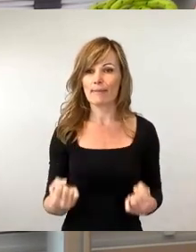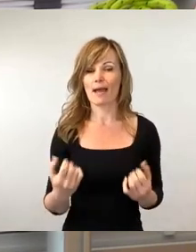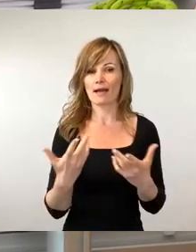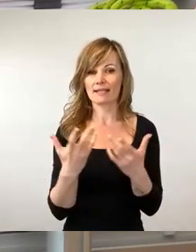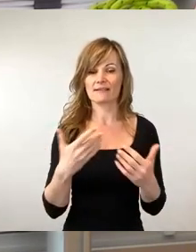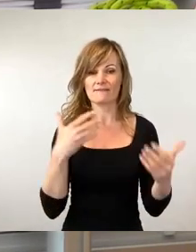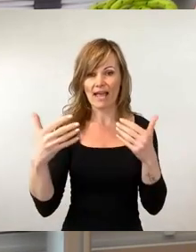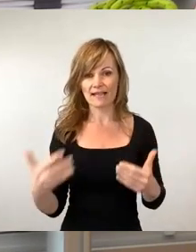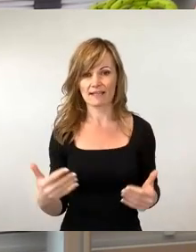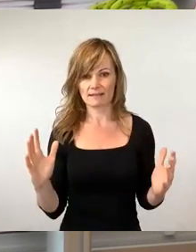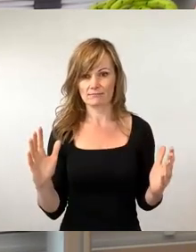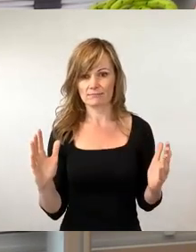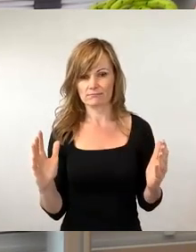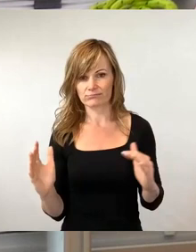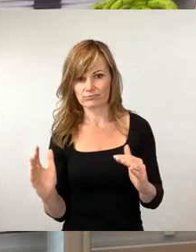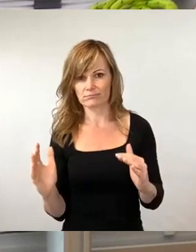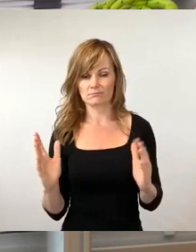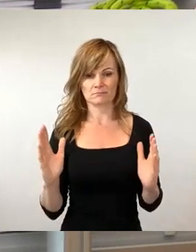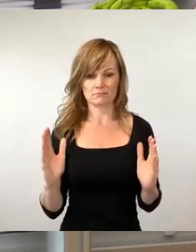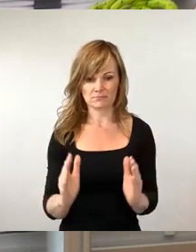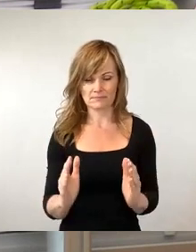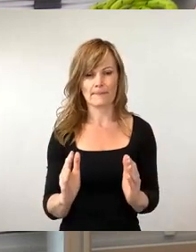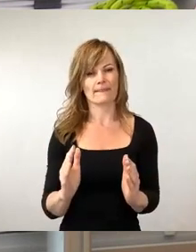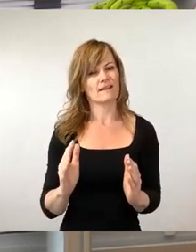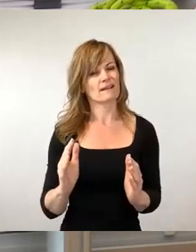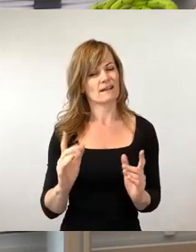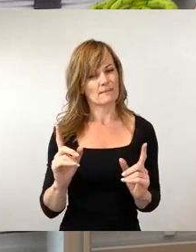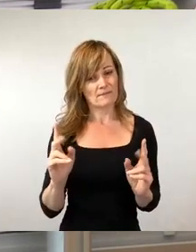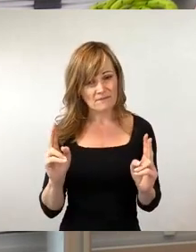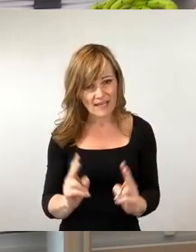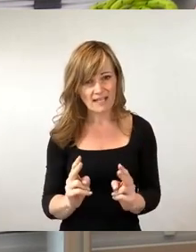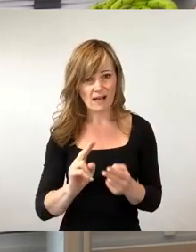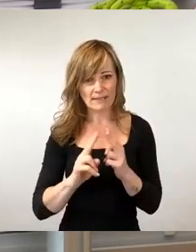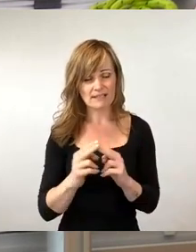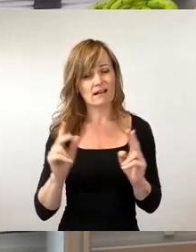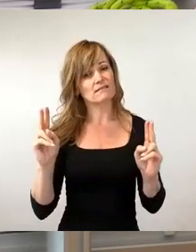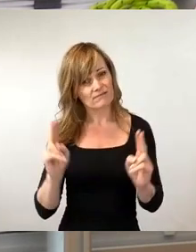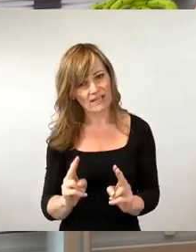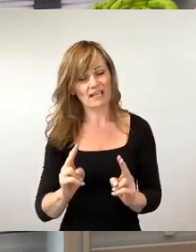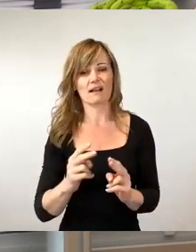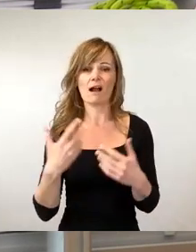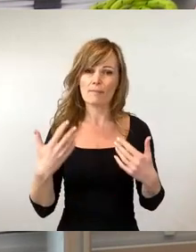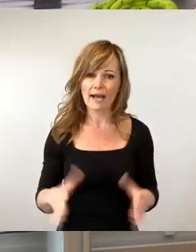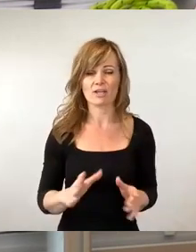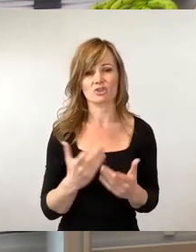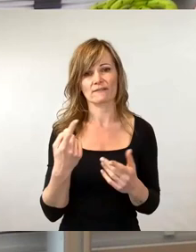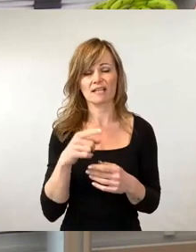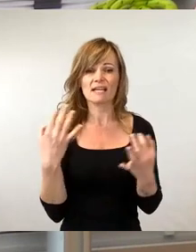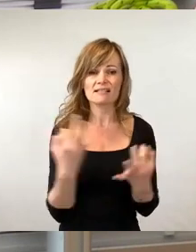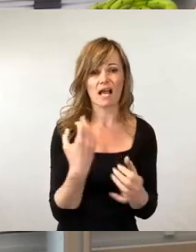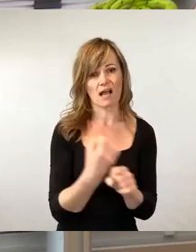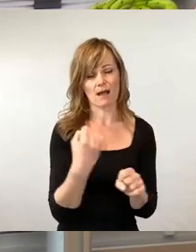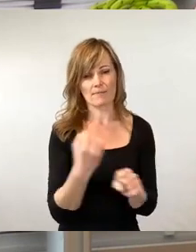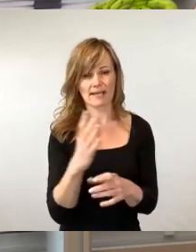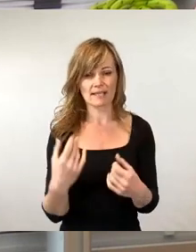verändern? Es wird noch weniger Bereitschaft dazu geben, dass man sich in der Ausschussberatung, in der Sacharbeit auf eine mehrheitsfähige Variante hier im